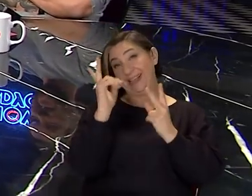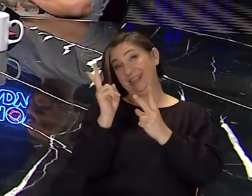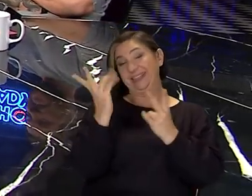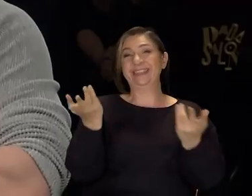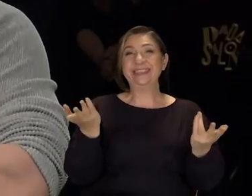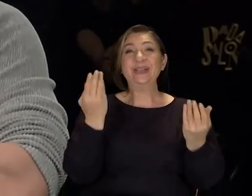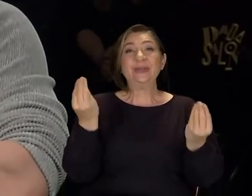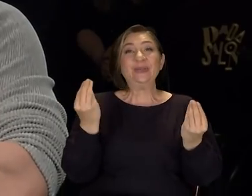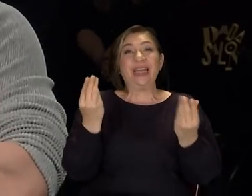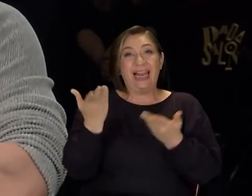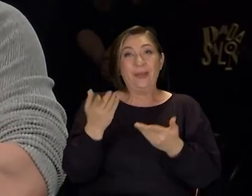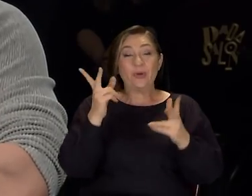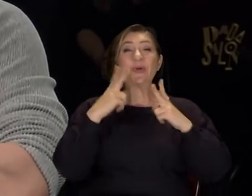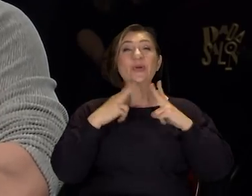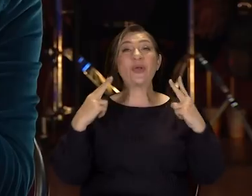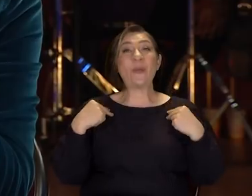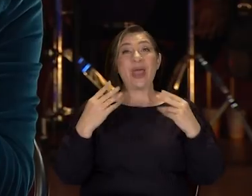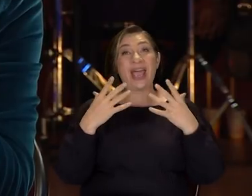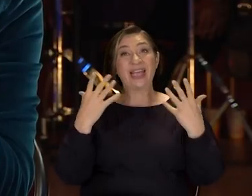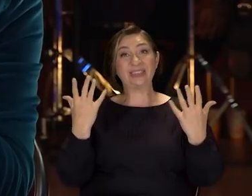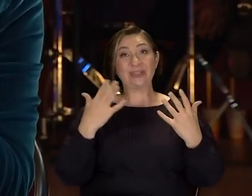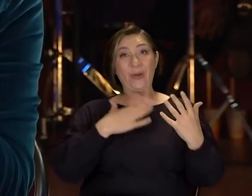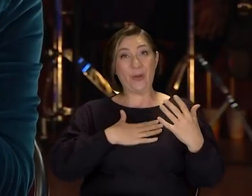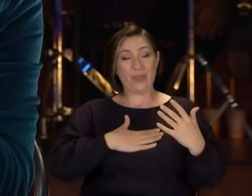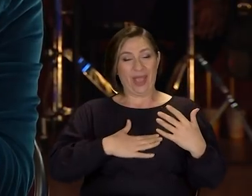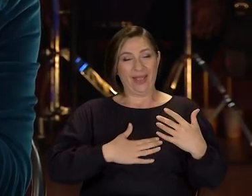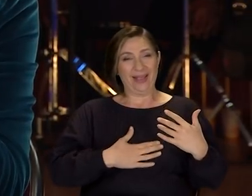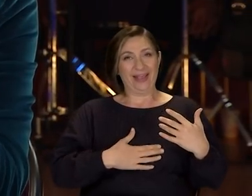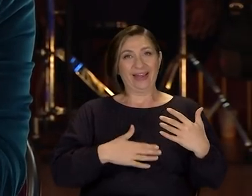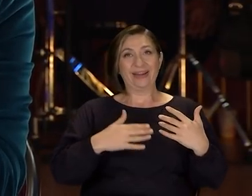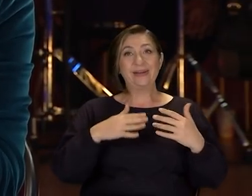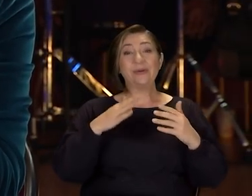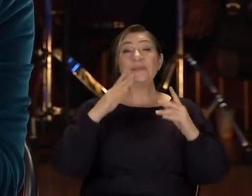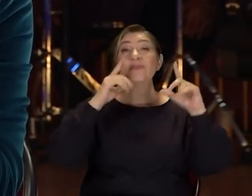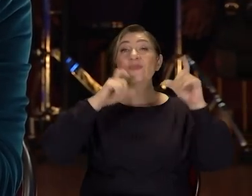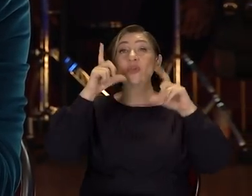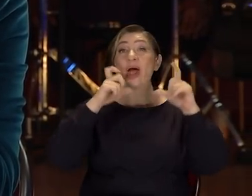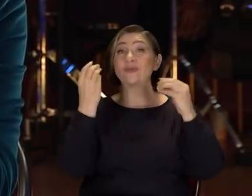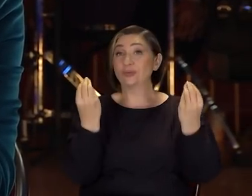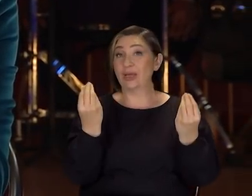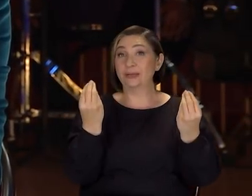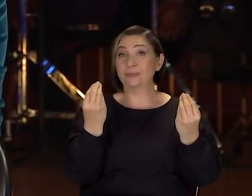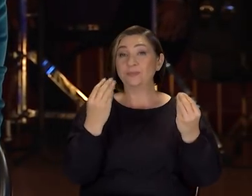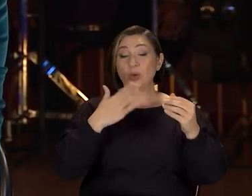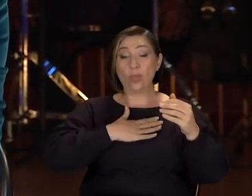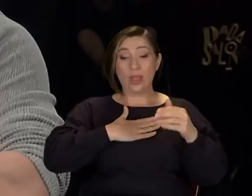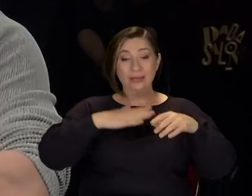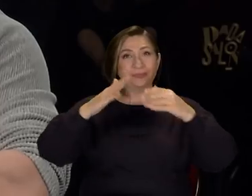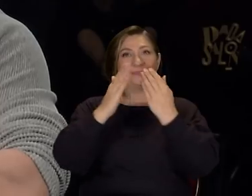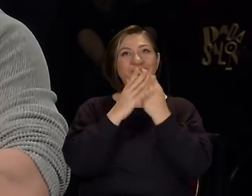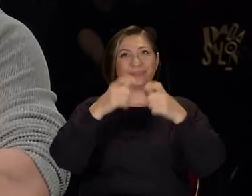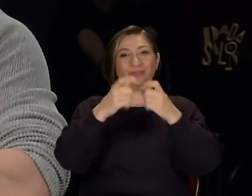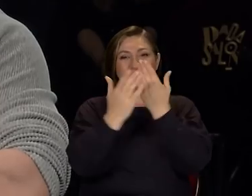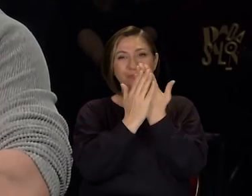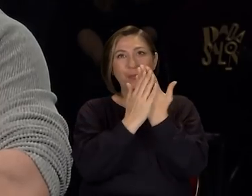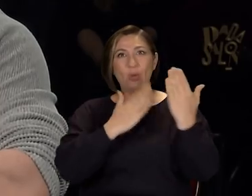ki güzelliğin hep bu gömlek açık. Önde de şey ama fotoğraf da güzel. Önde piyanoya oturdum. Piyanoya